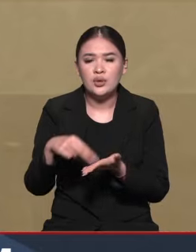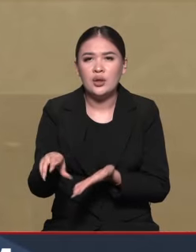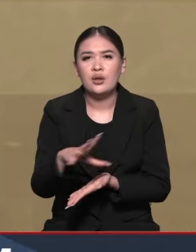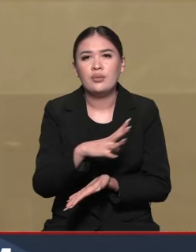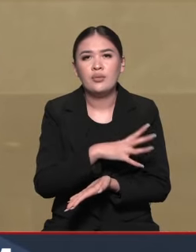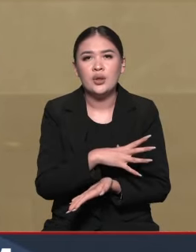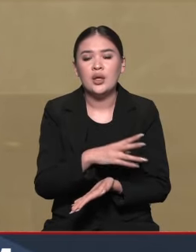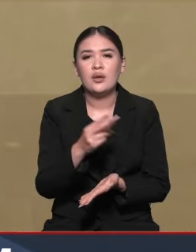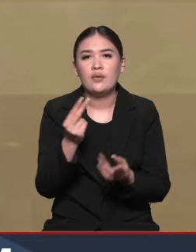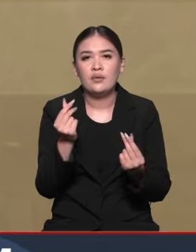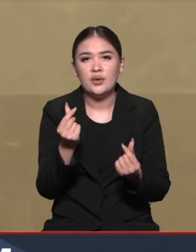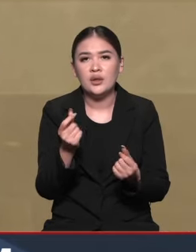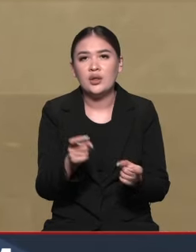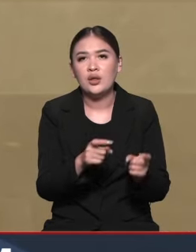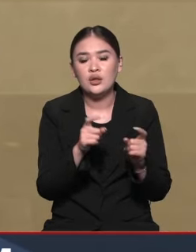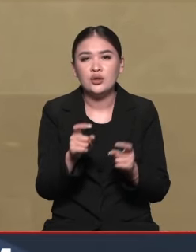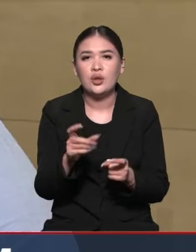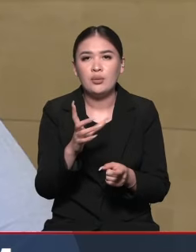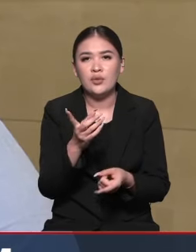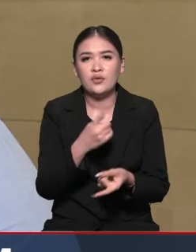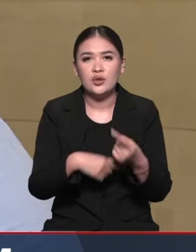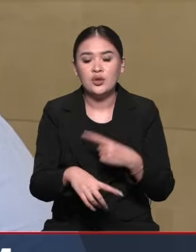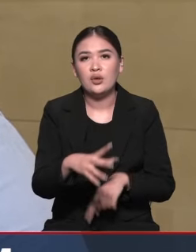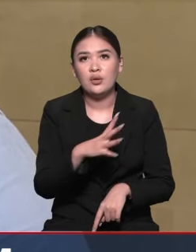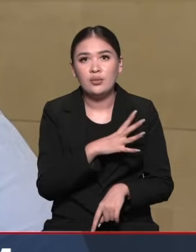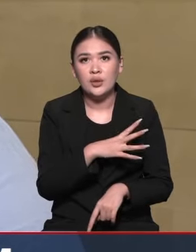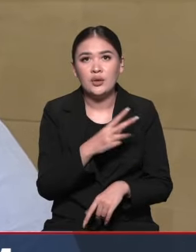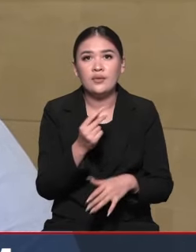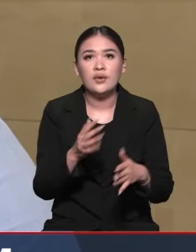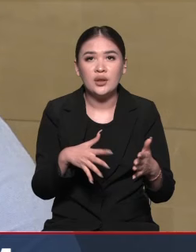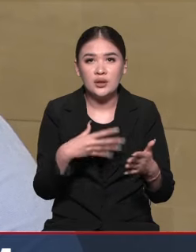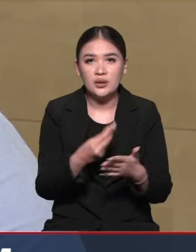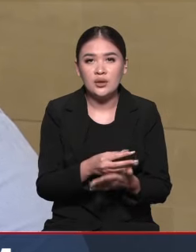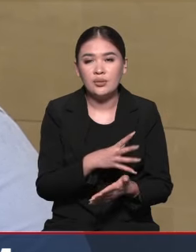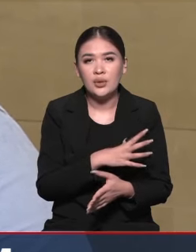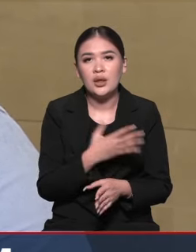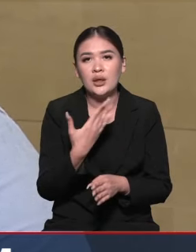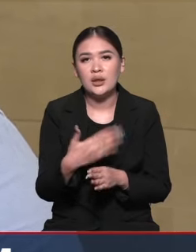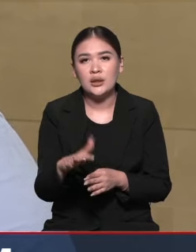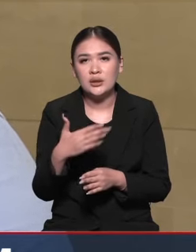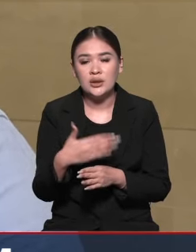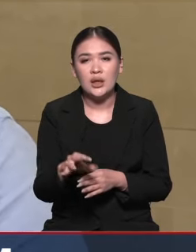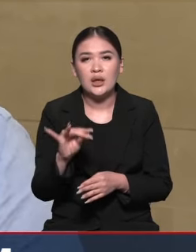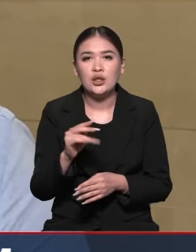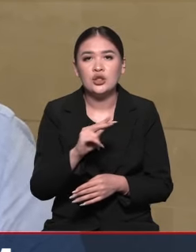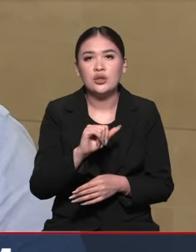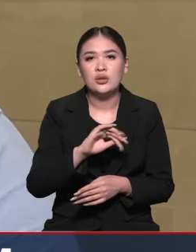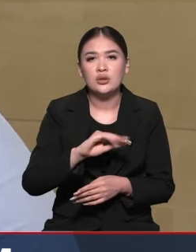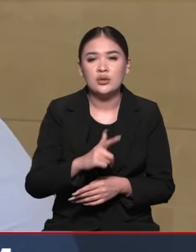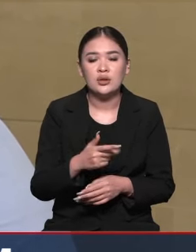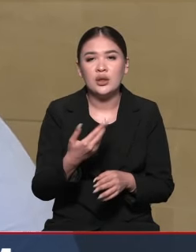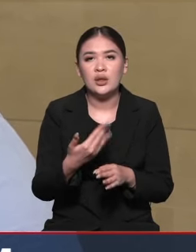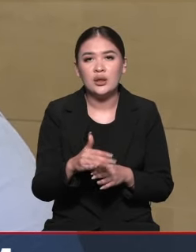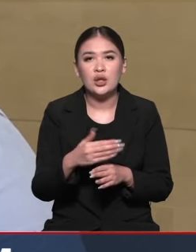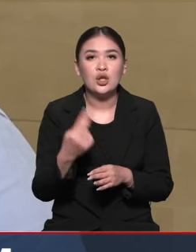нам финансовая часть из этой суммы нам вернули. У нас было финансирование, да, кредитование, и часть вот этого кредита,